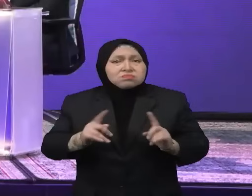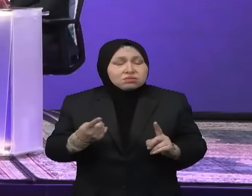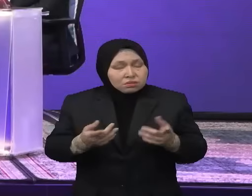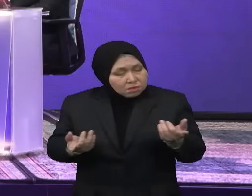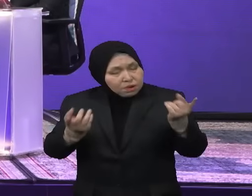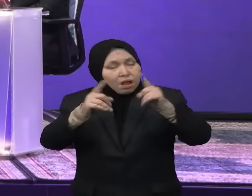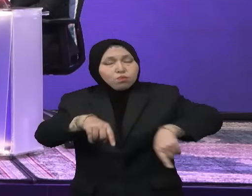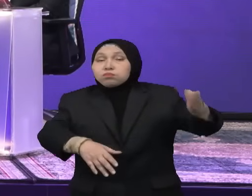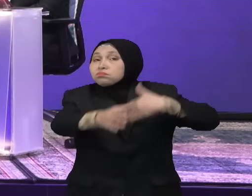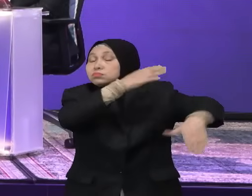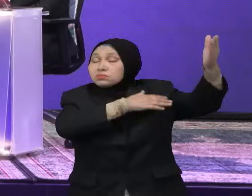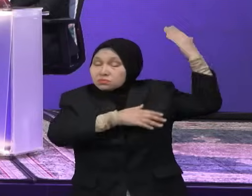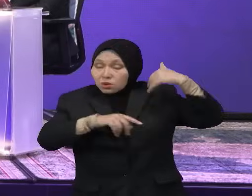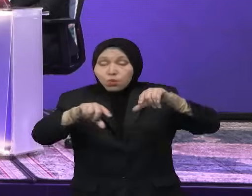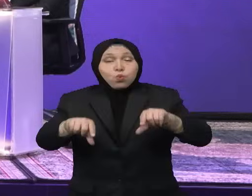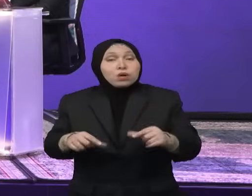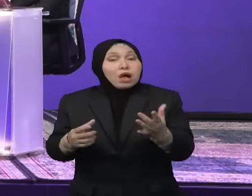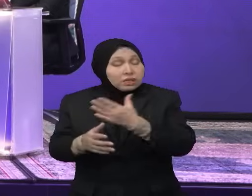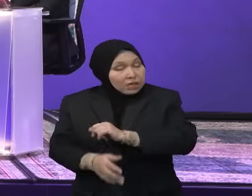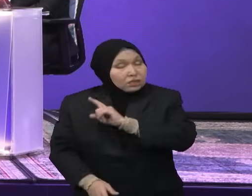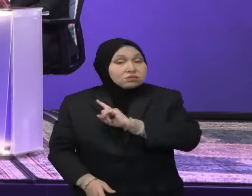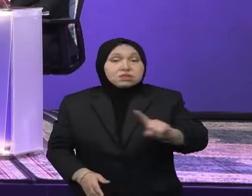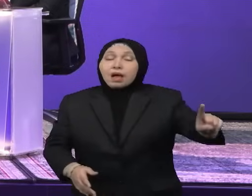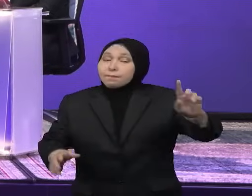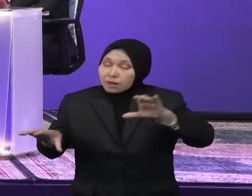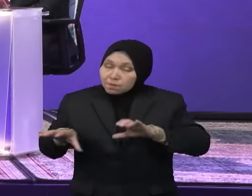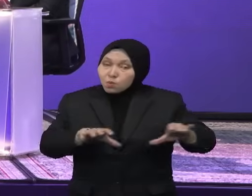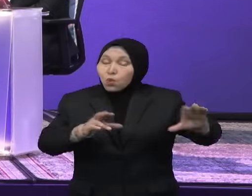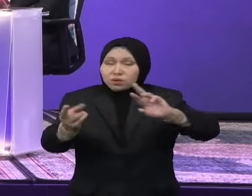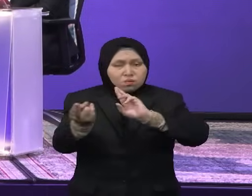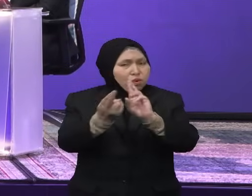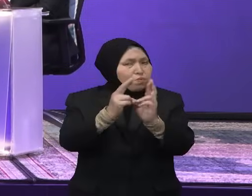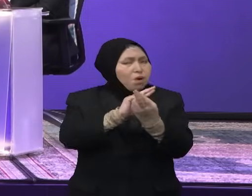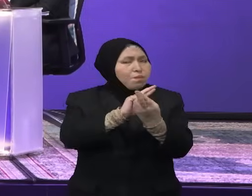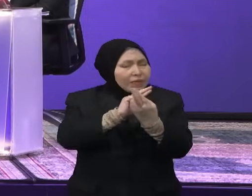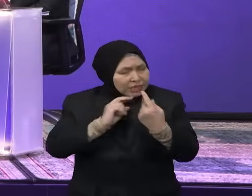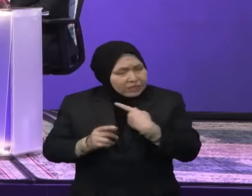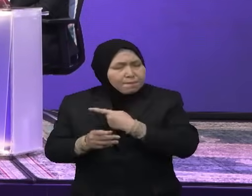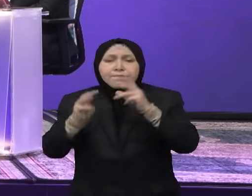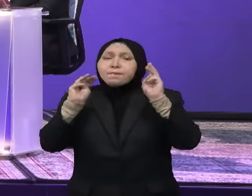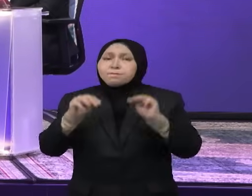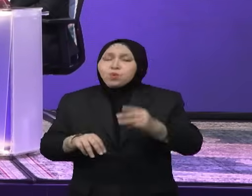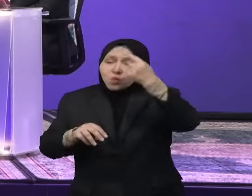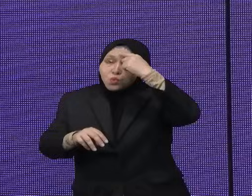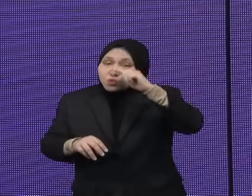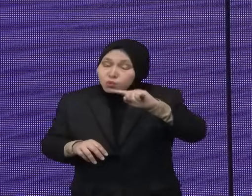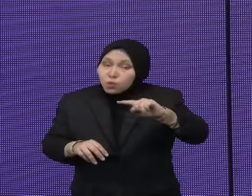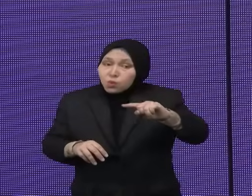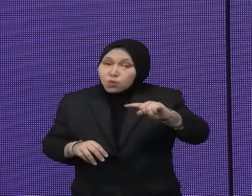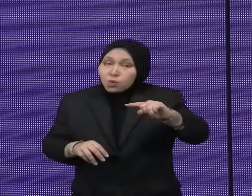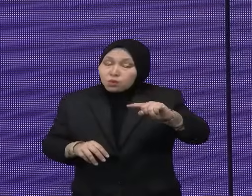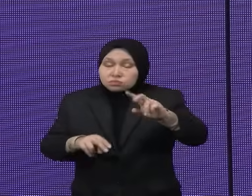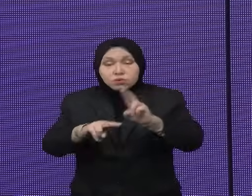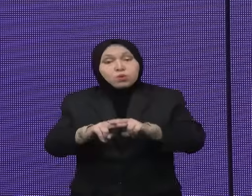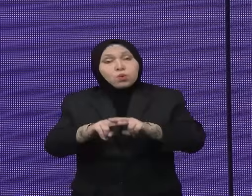pada zaman dahulu. Quran dan Islam membuat revolusi sehinggakan kita mampu untuk